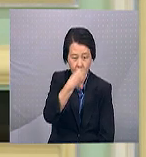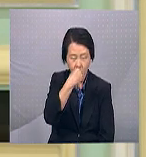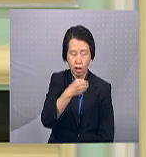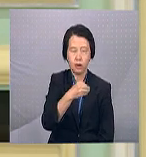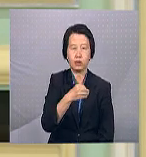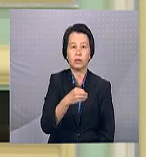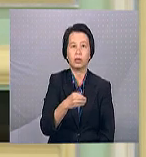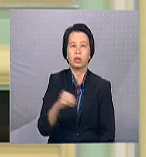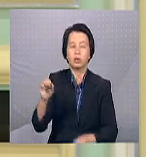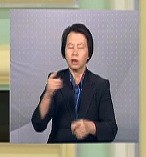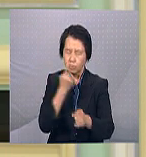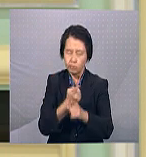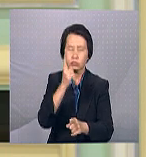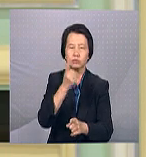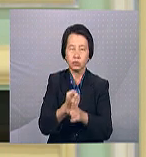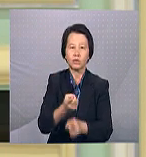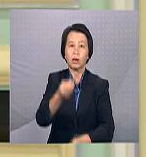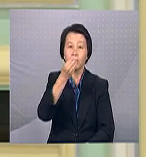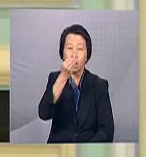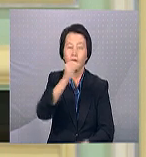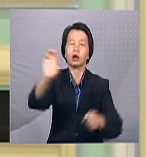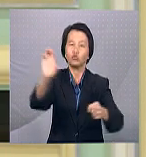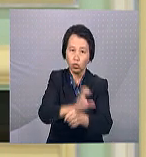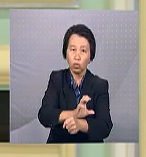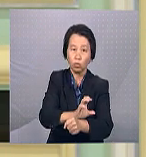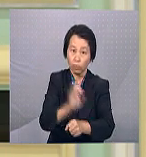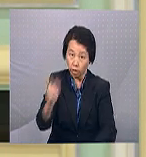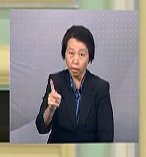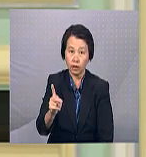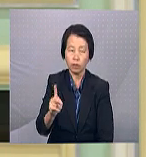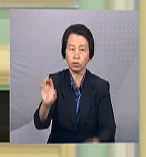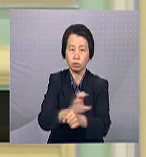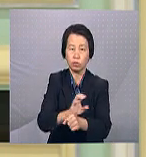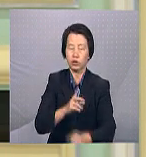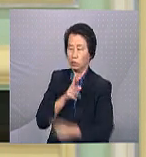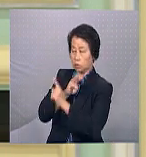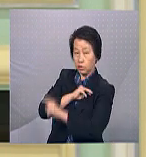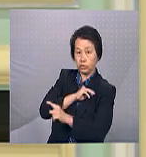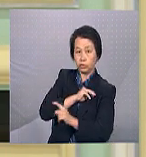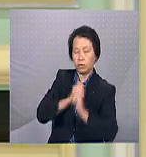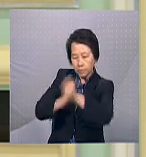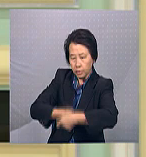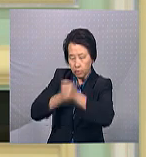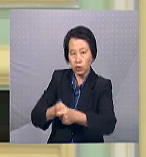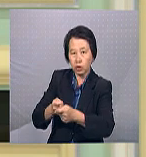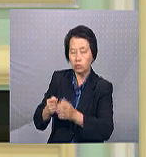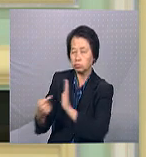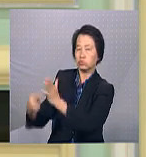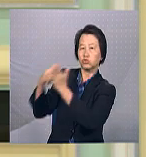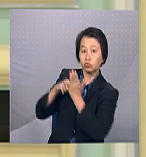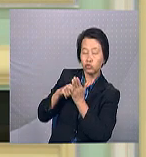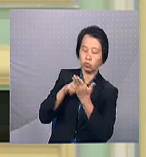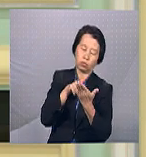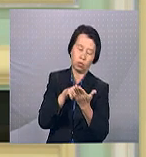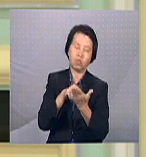Makanan adalah mencukupi. Kenyataan daripada Kementerian Pertanian jelas menunjukkan bahawa tidak